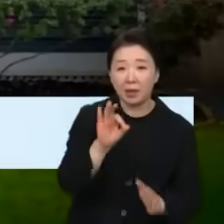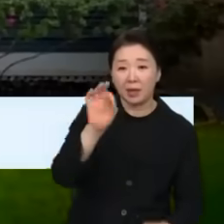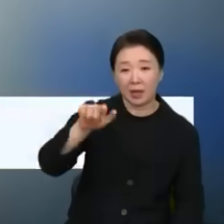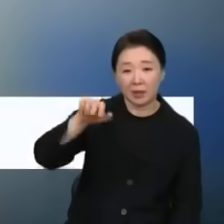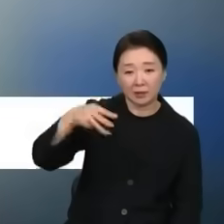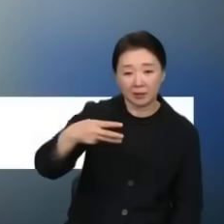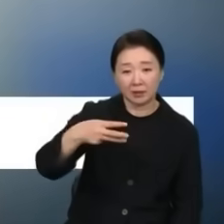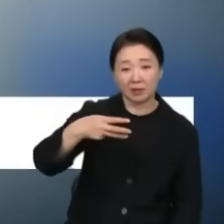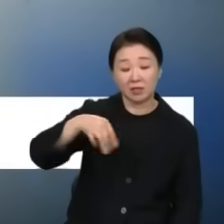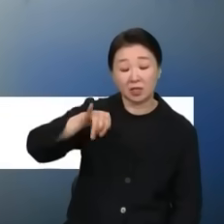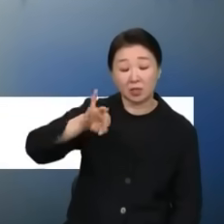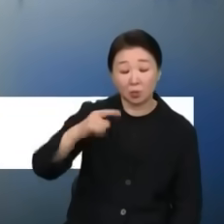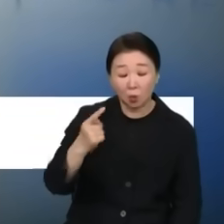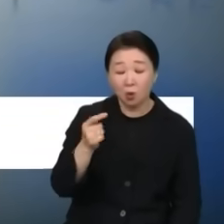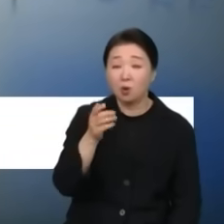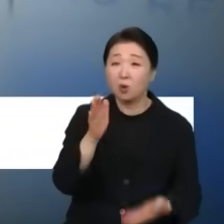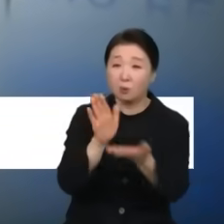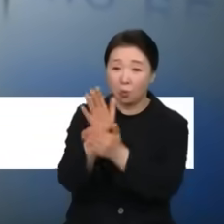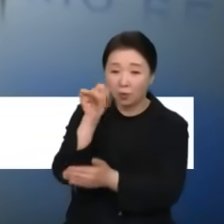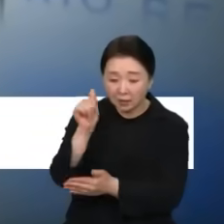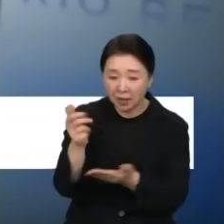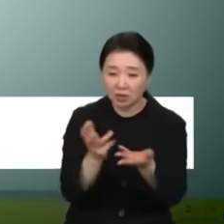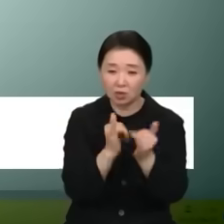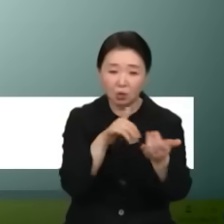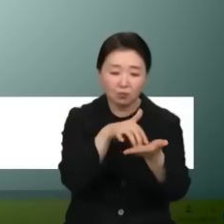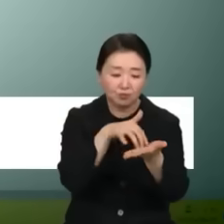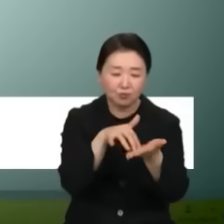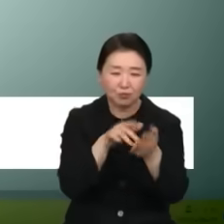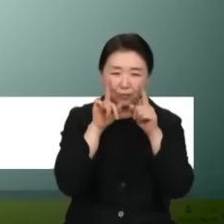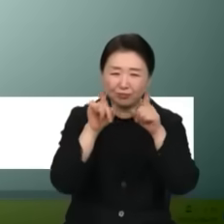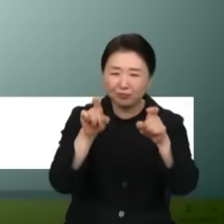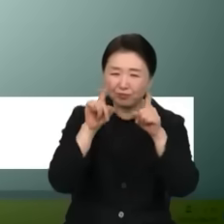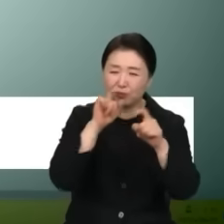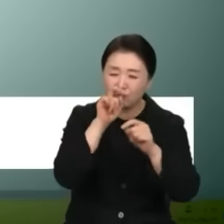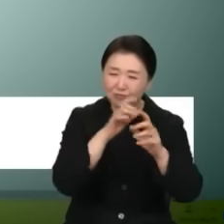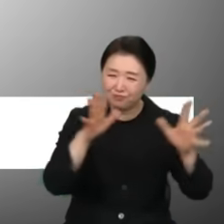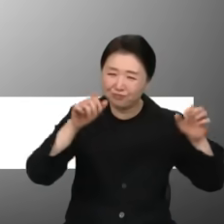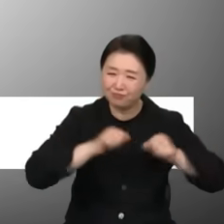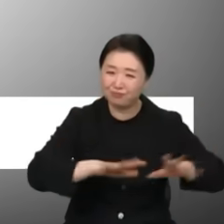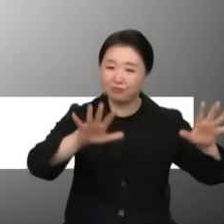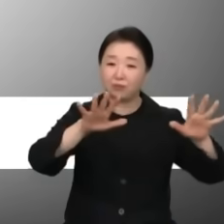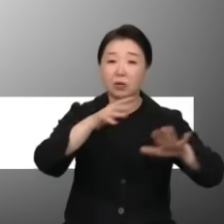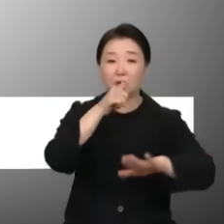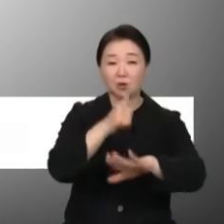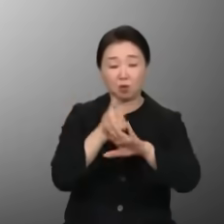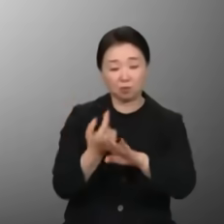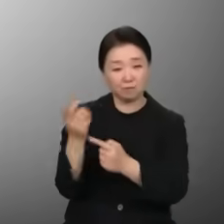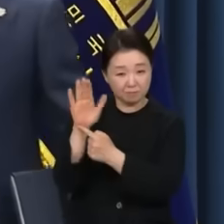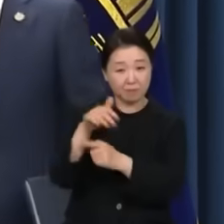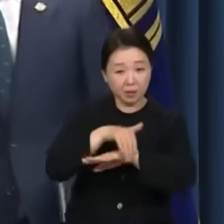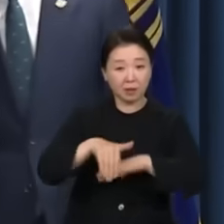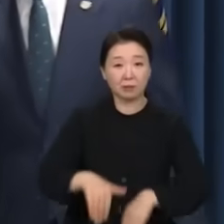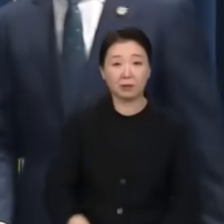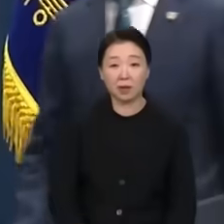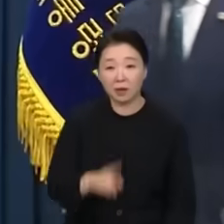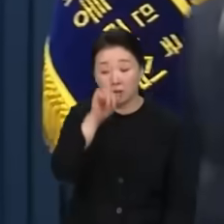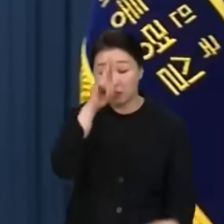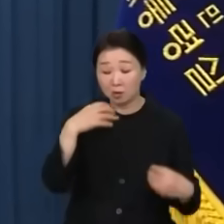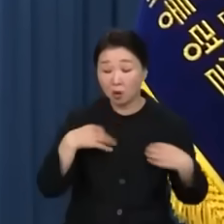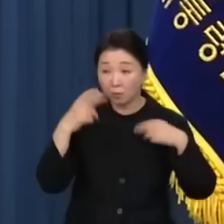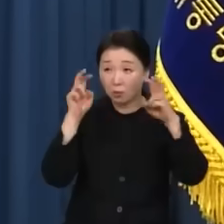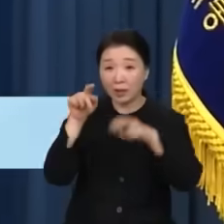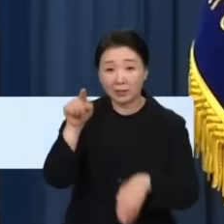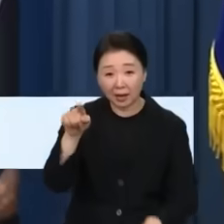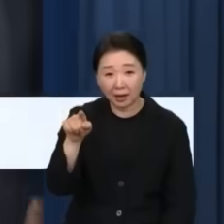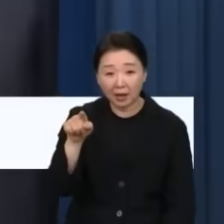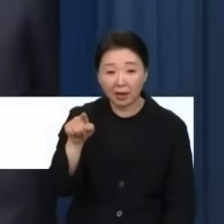위치나 직원수 등을 둘러싸고 각종 추측들이 빠르게 확산한 영향으로 풀이됩니다 정부는 지사는